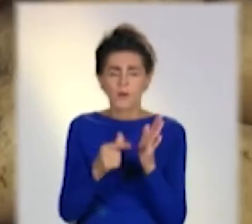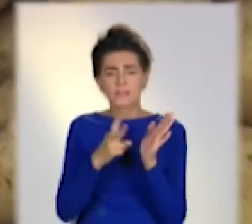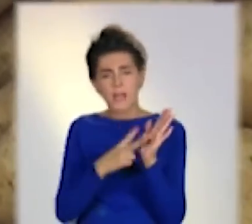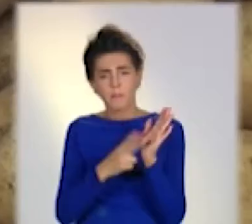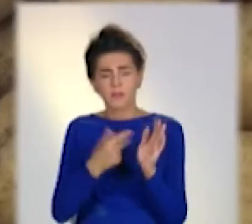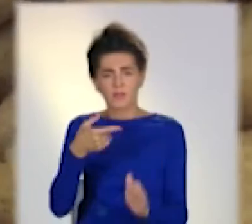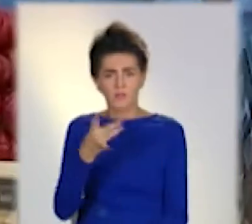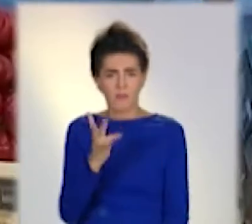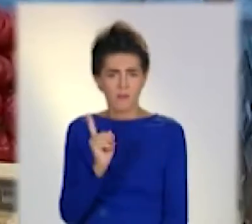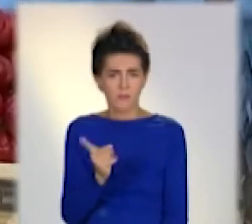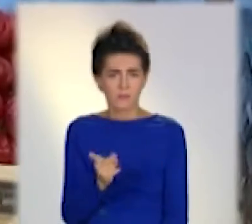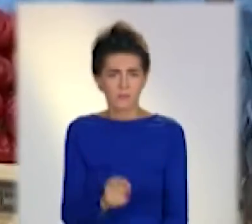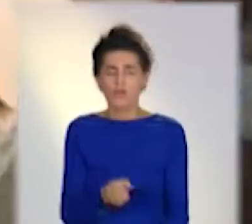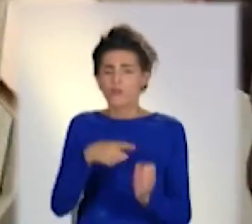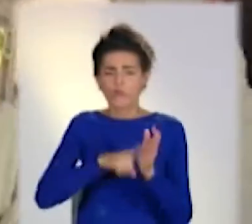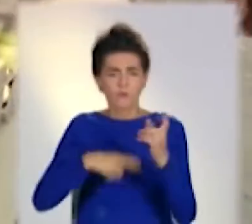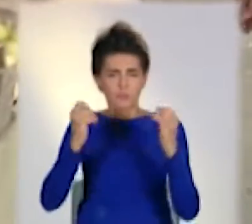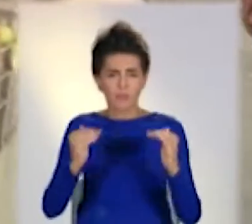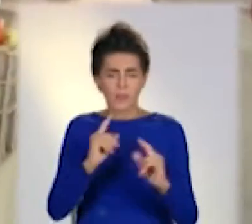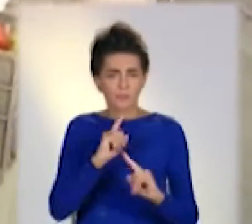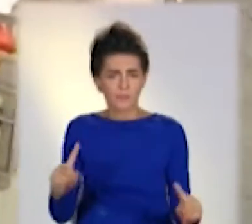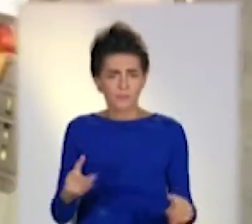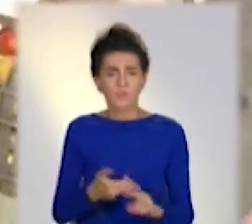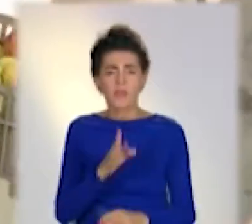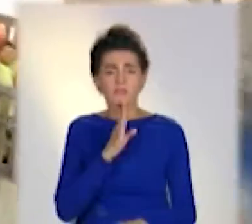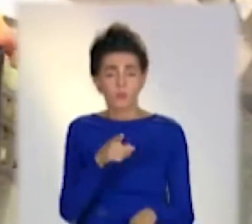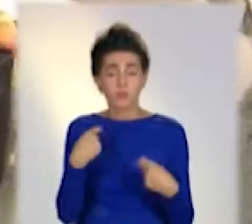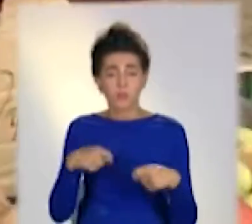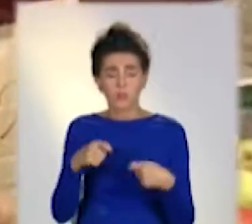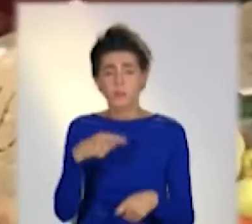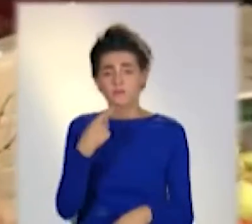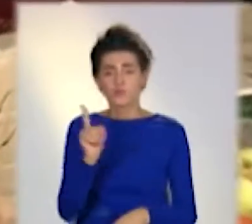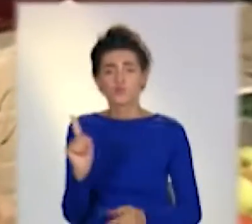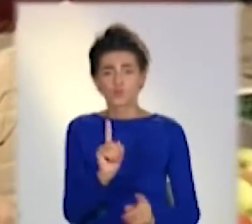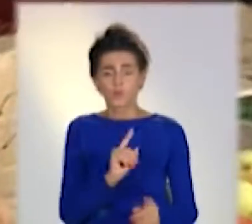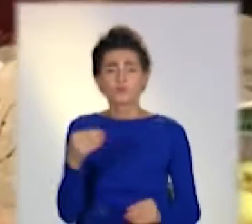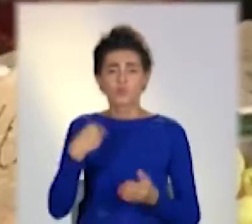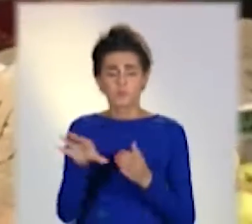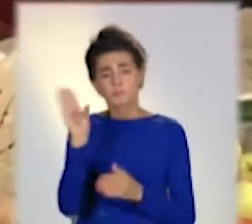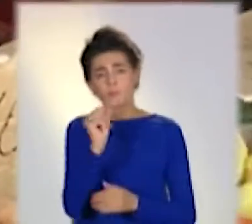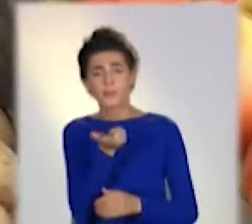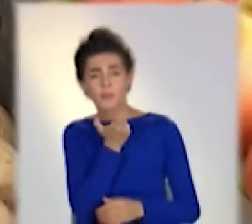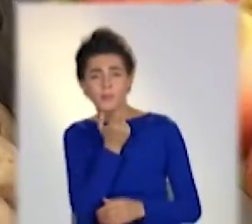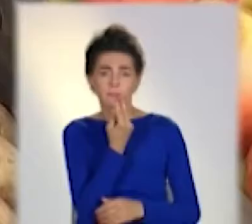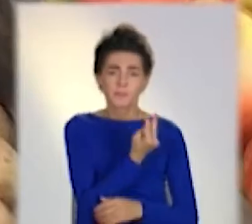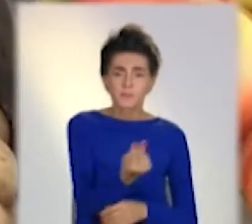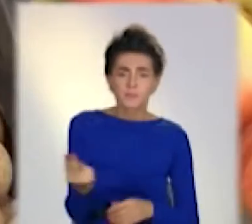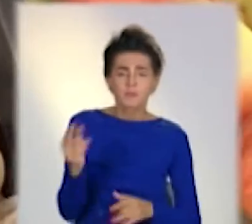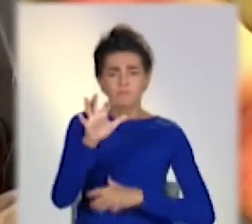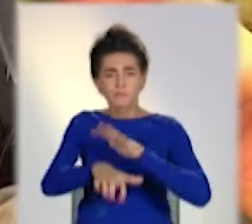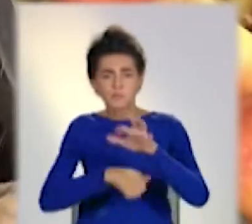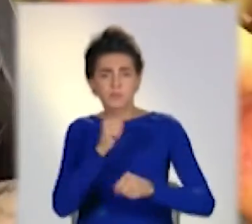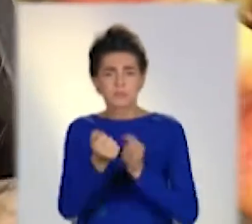7 гривень. Дешевле не буде. Пані Лілія, продавчиня, розповідає, наразі покупці ще придивляються до цін, масово овочі